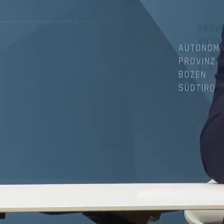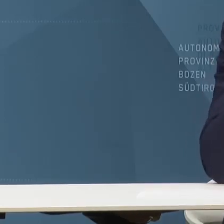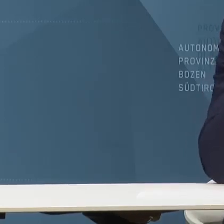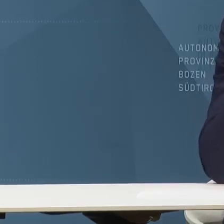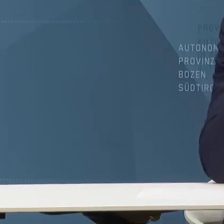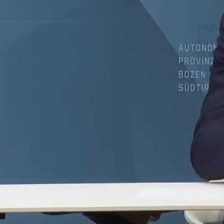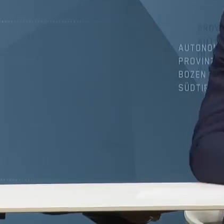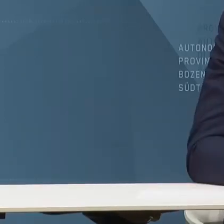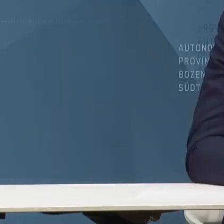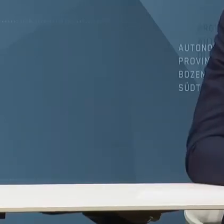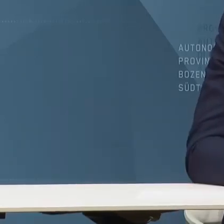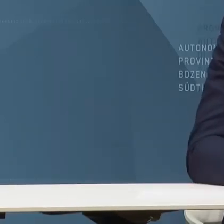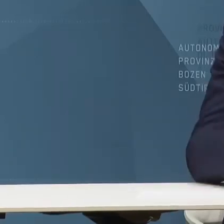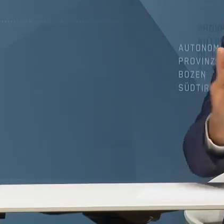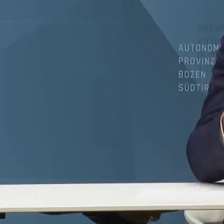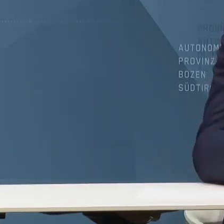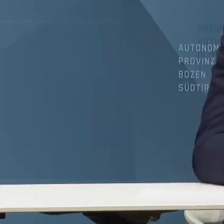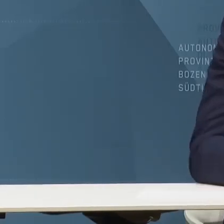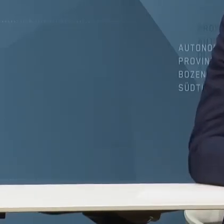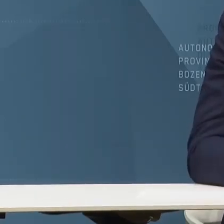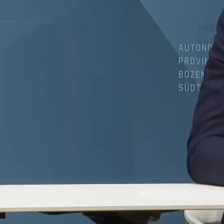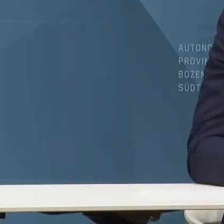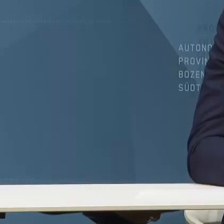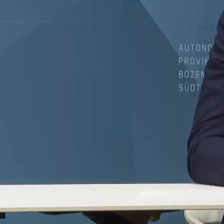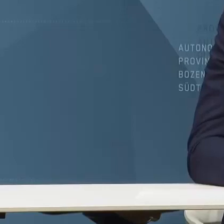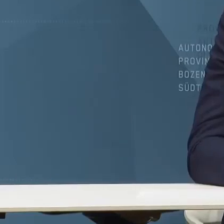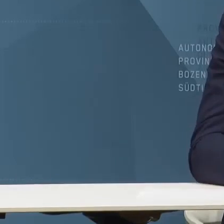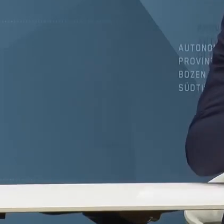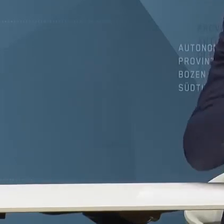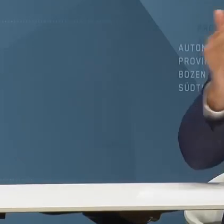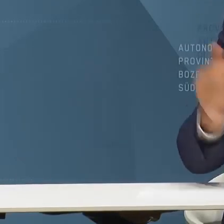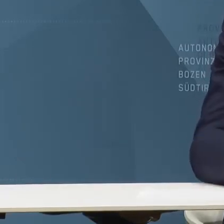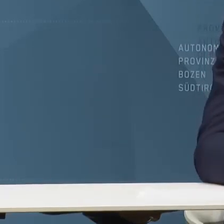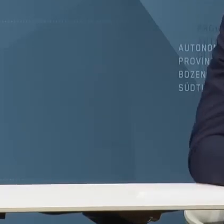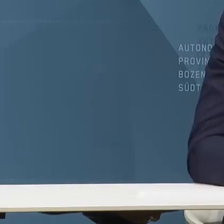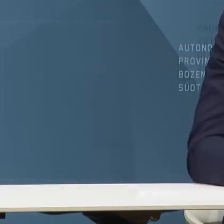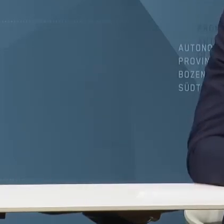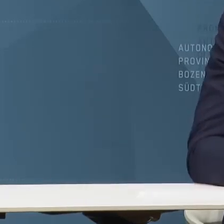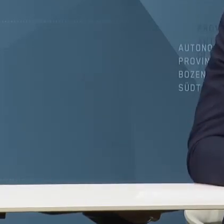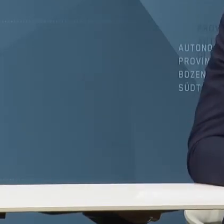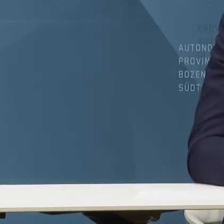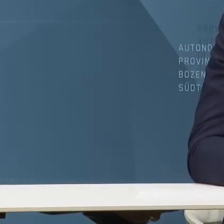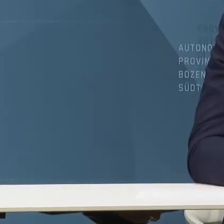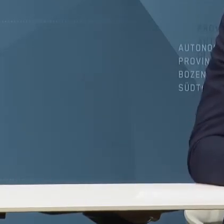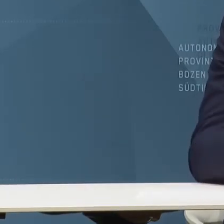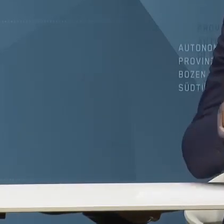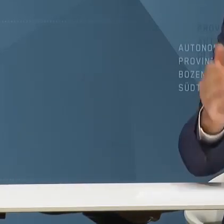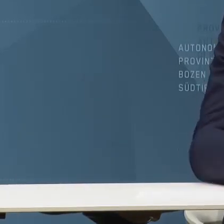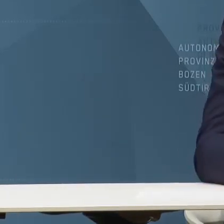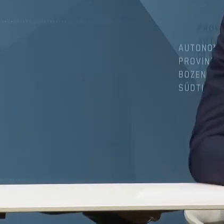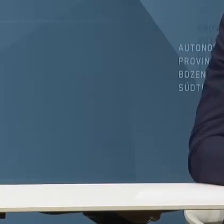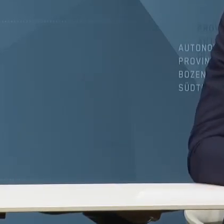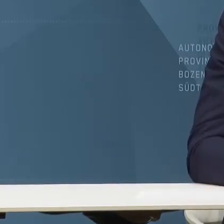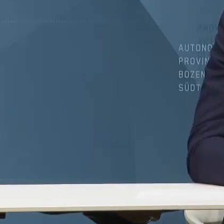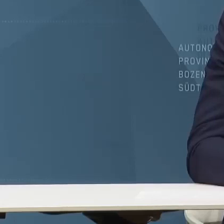ant la protezione, teniamo in ant le distanze e soprattutto le attività se teniamo in ant a quelle